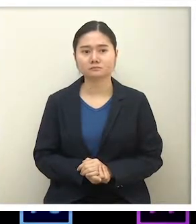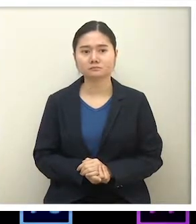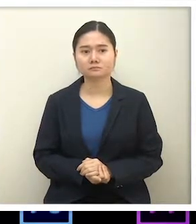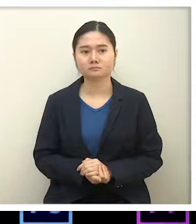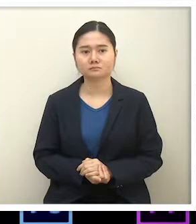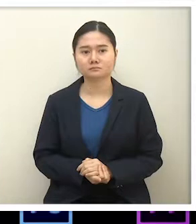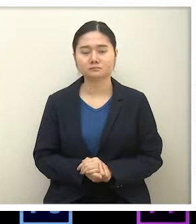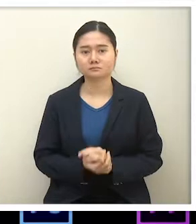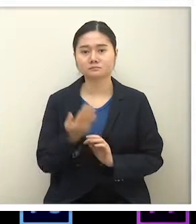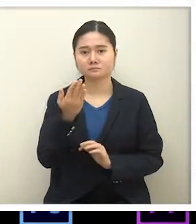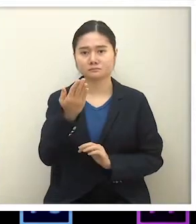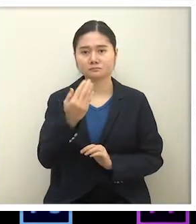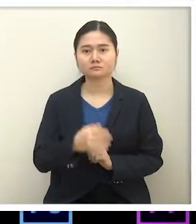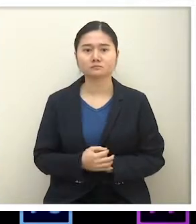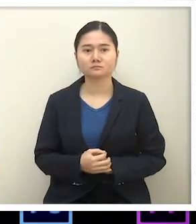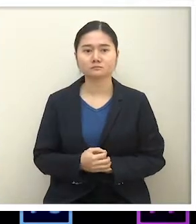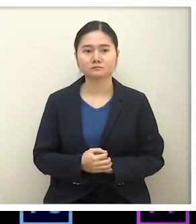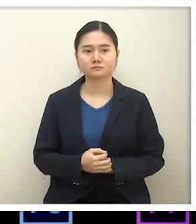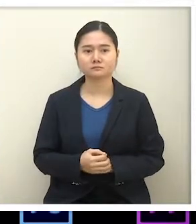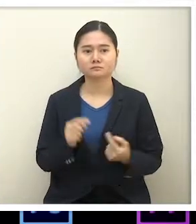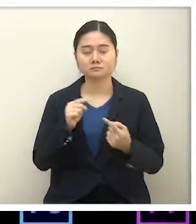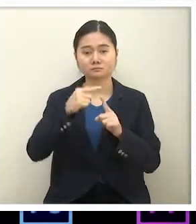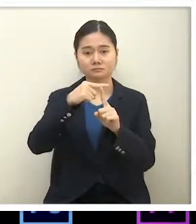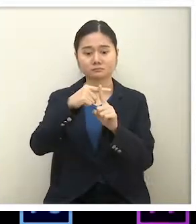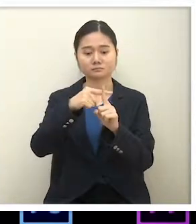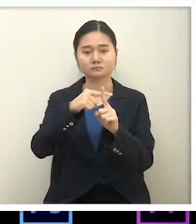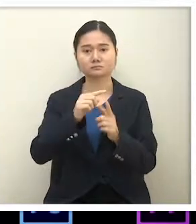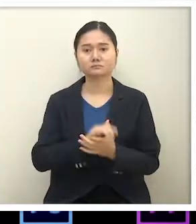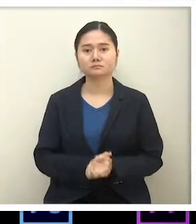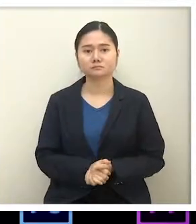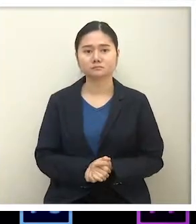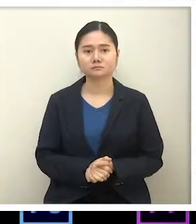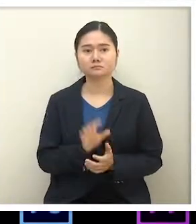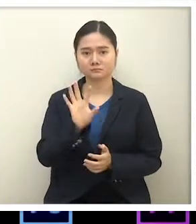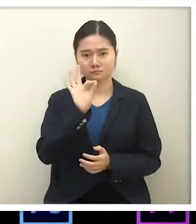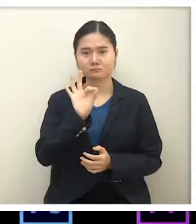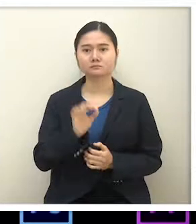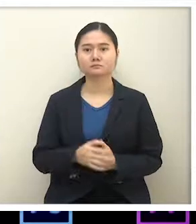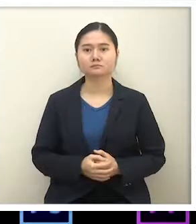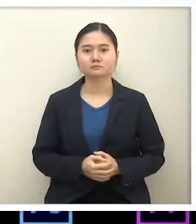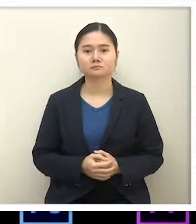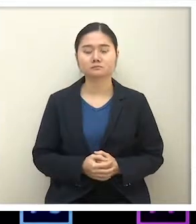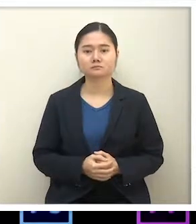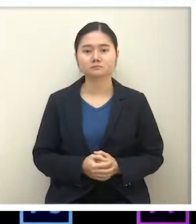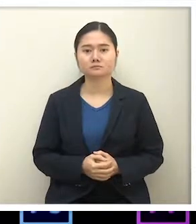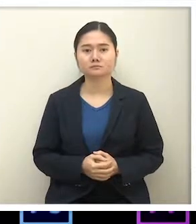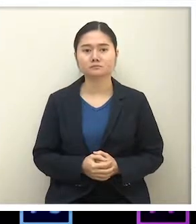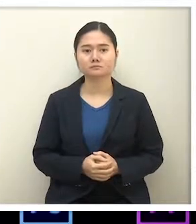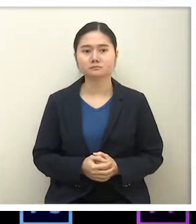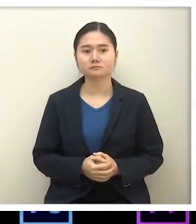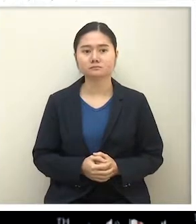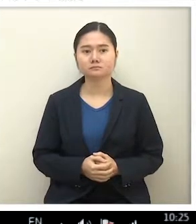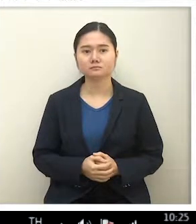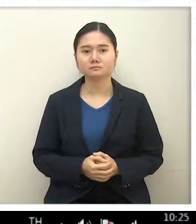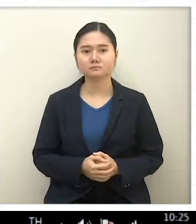เนี่ยไอตัวที่มีเครื่องหมายบวกนะครับเลือกตัวนี้น